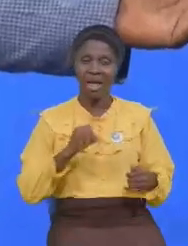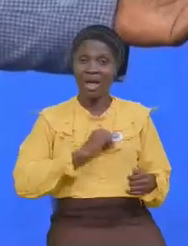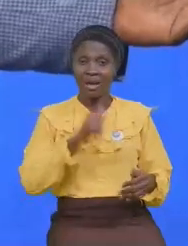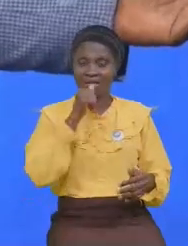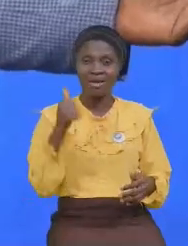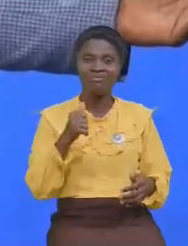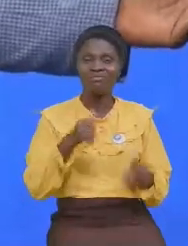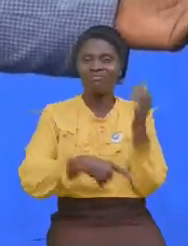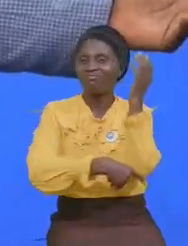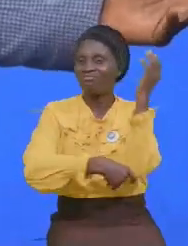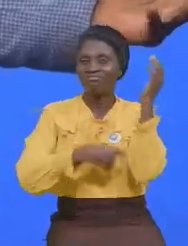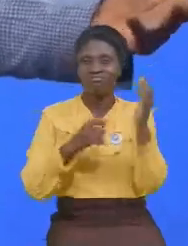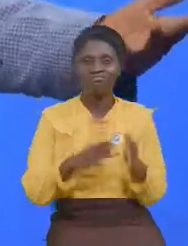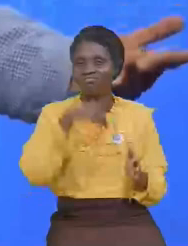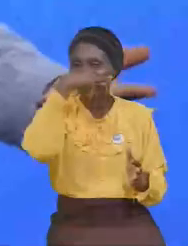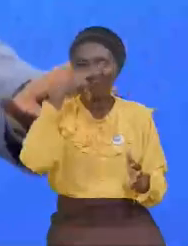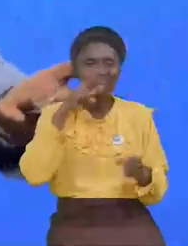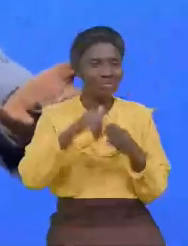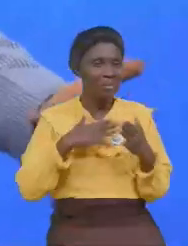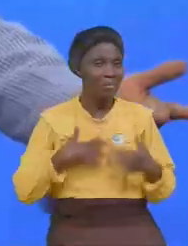j'étais un homme criminel,